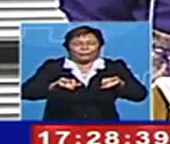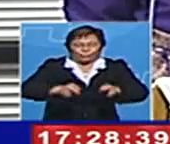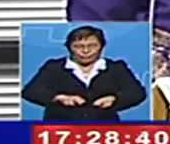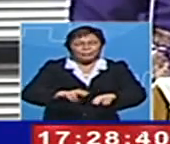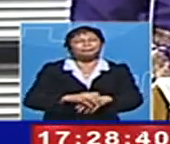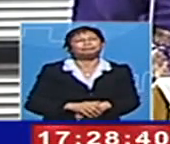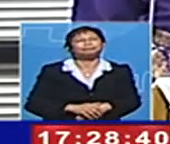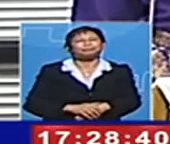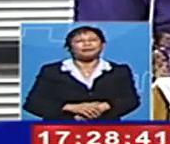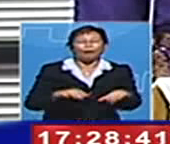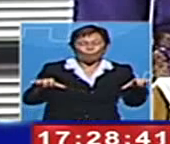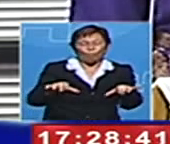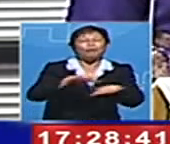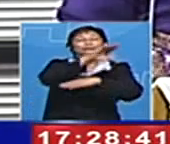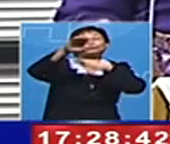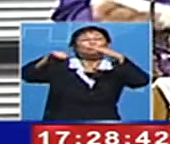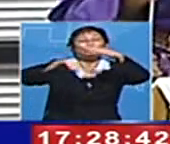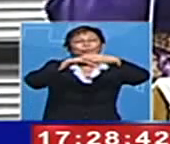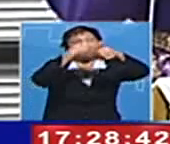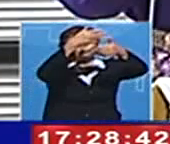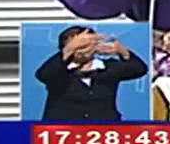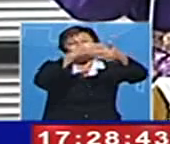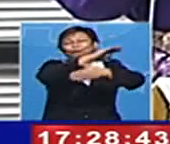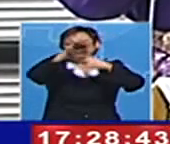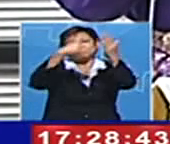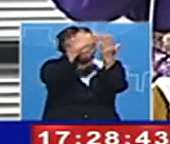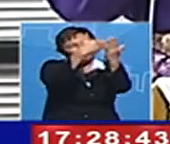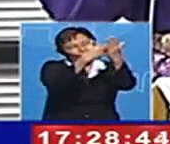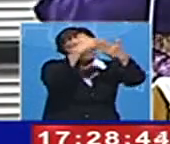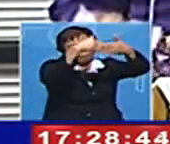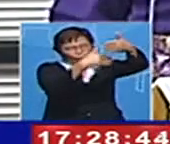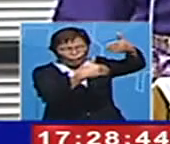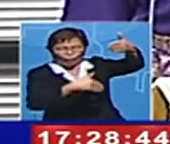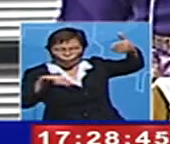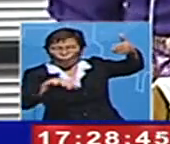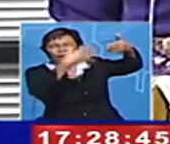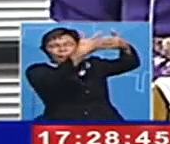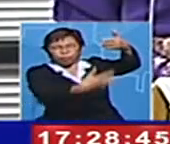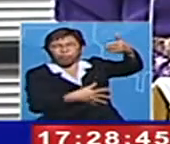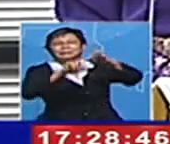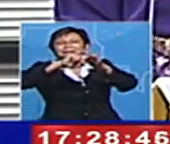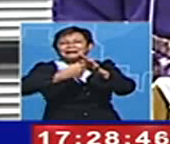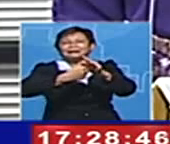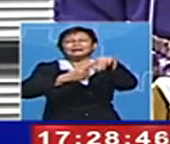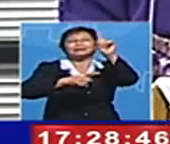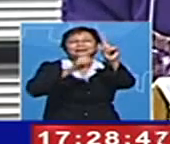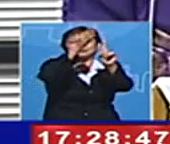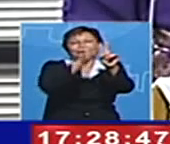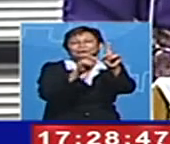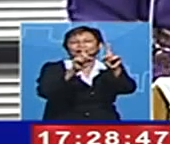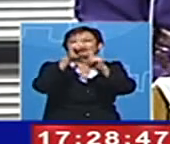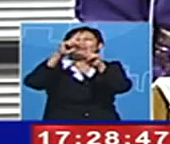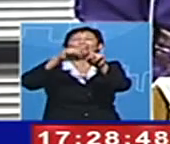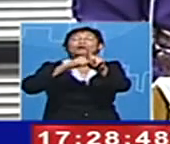kontrak pelaksanaan kesemua langkah ini Tuan dipertua akan berkuat kuasa pada 1 hari